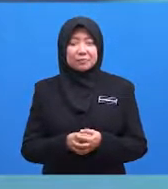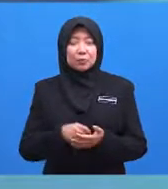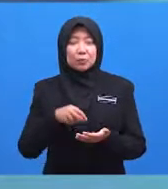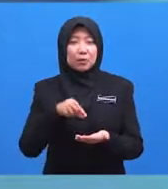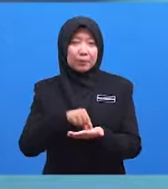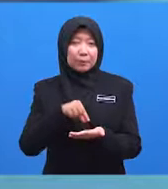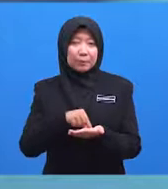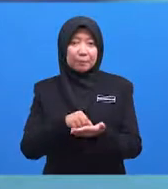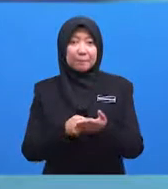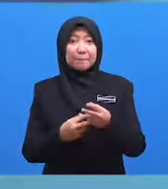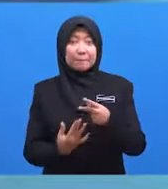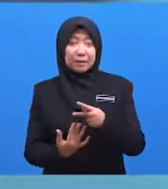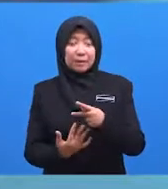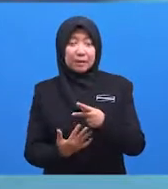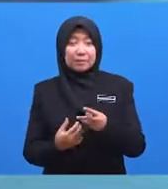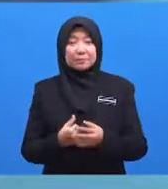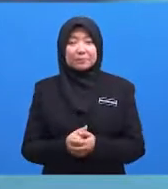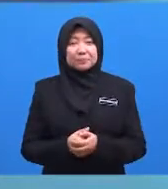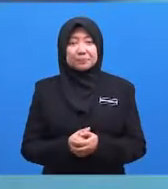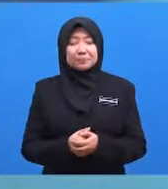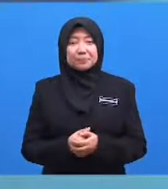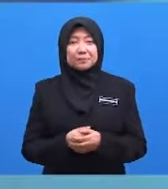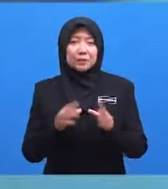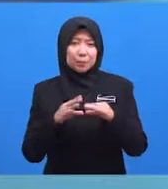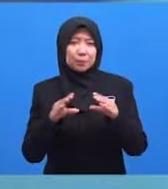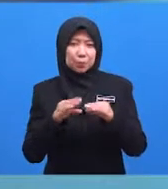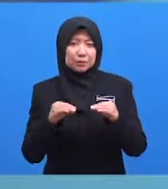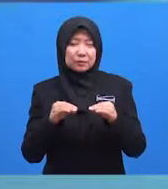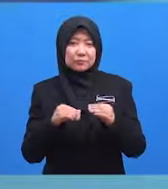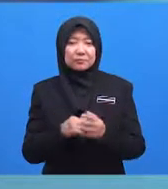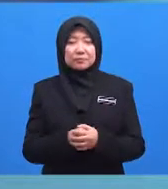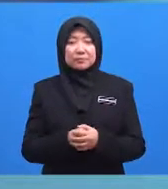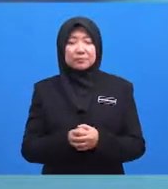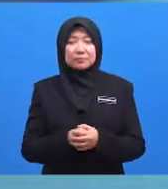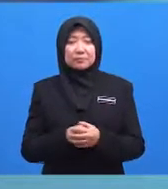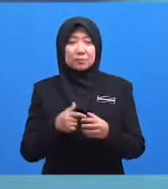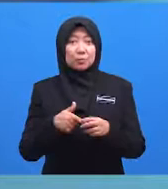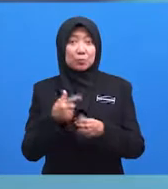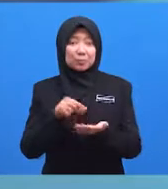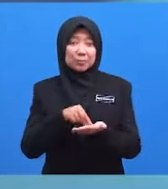Ayam panggang mempunyai tekstur yang lembut di permukaan luar ayam.